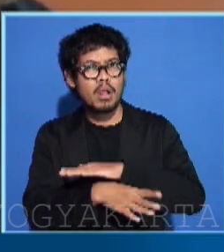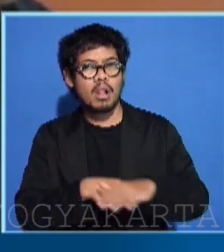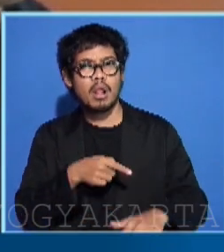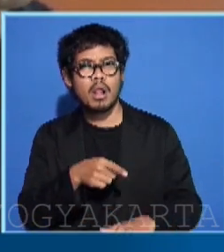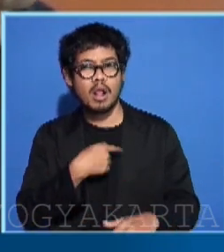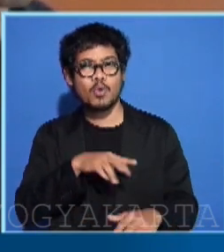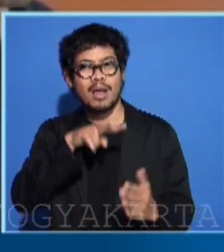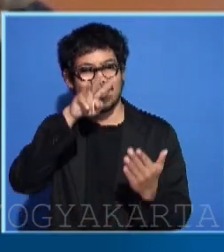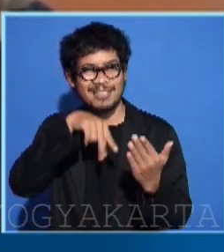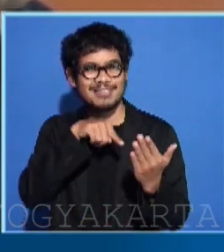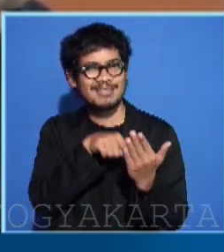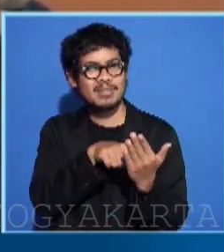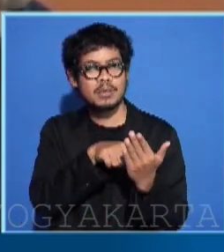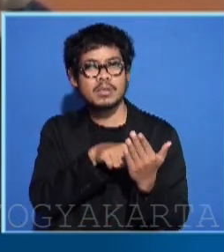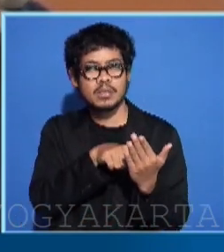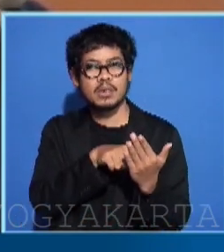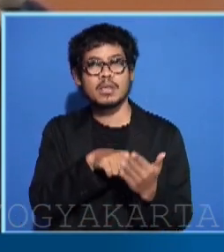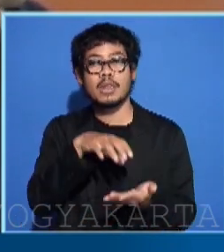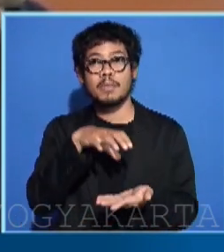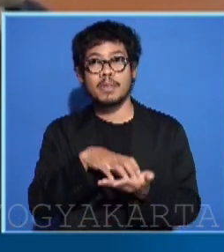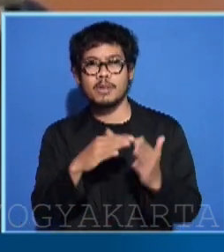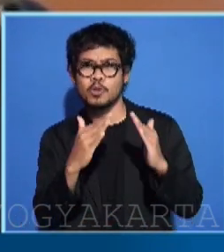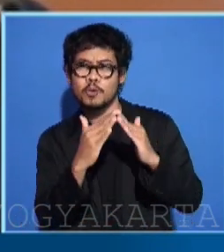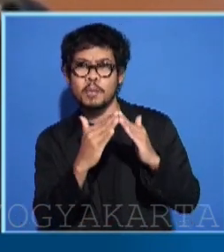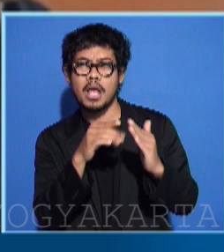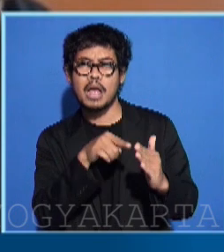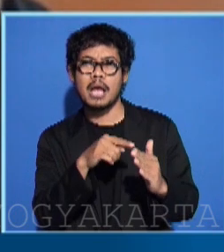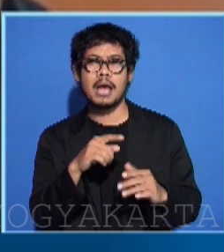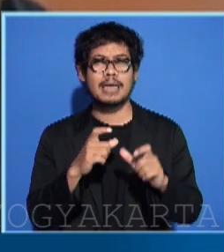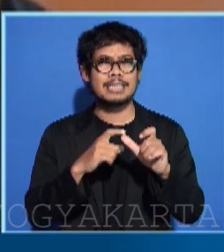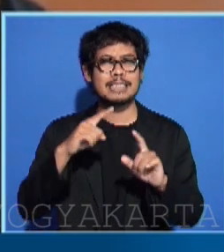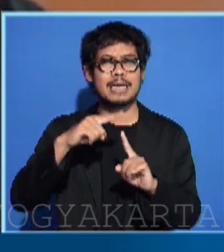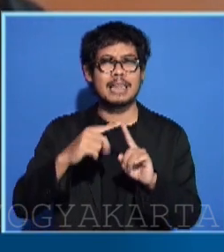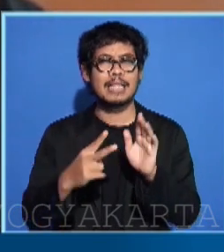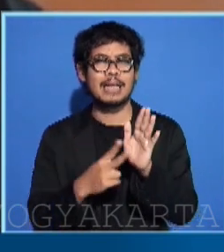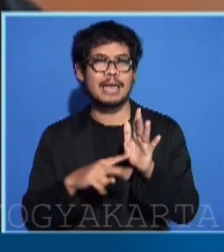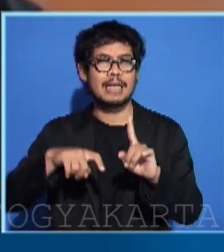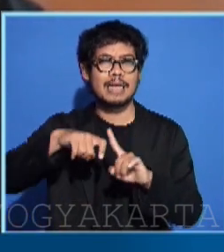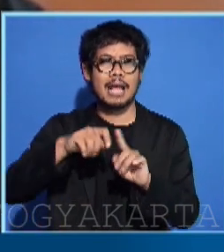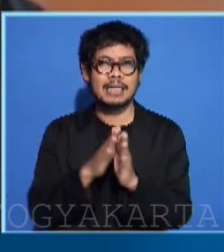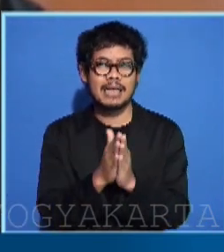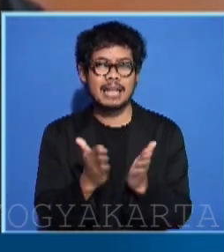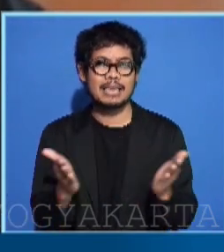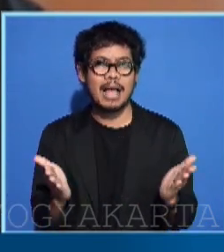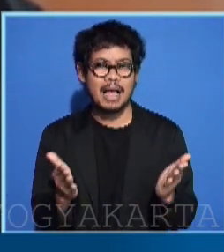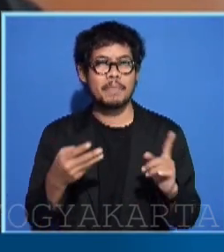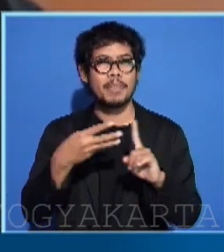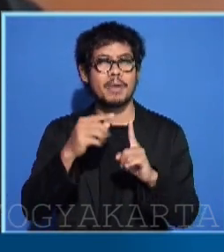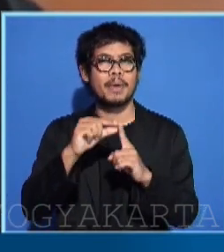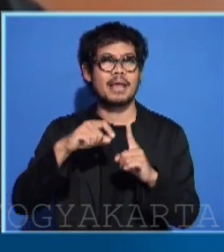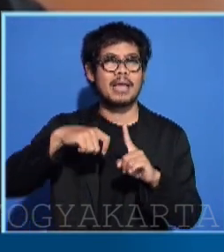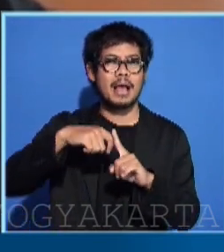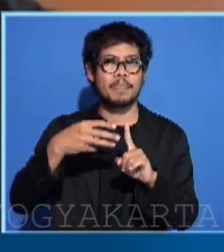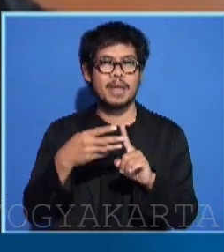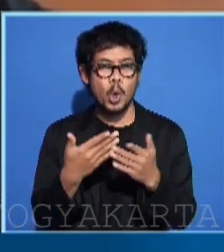eh keadaan rumah kontak STNK dan BPKB mobil juga sudah hilang Atas kejadian tersebut